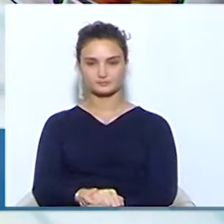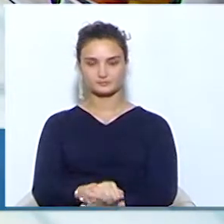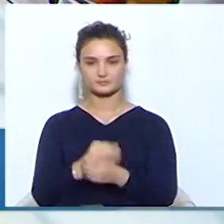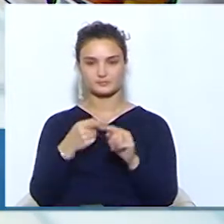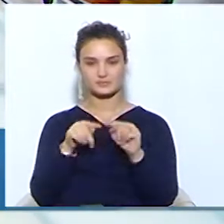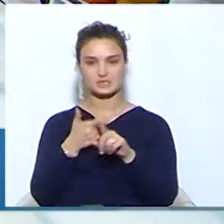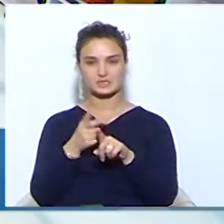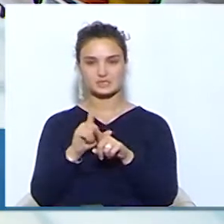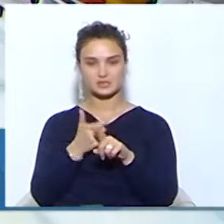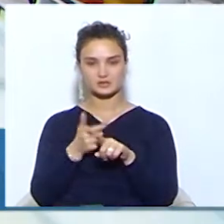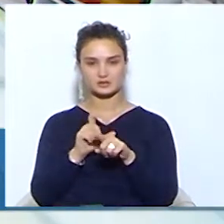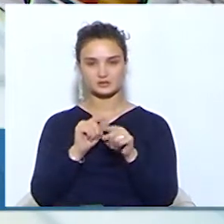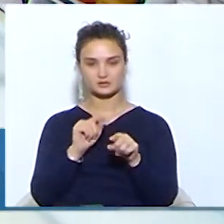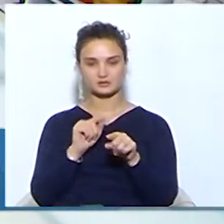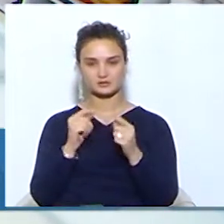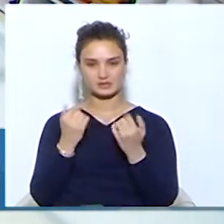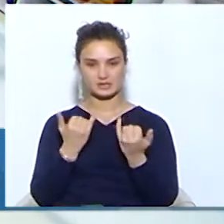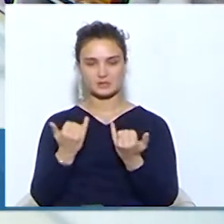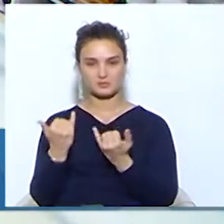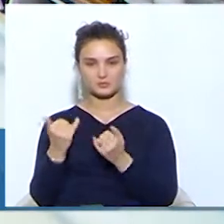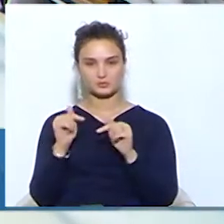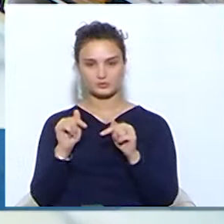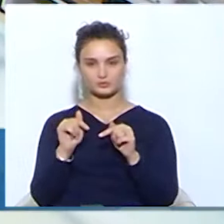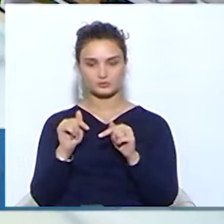ეს ძალიან თანამედროვე